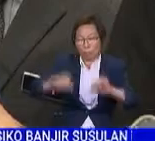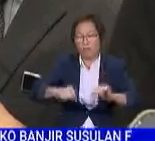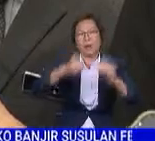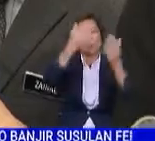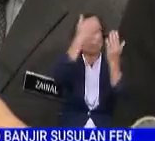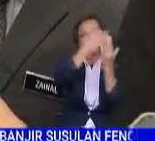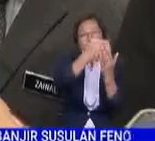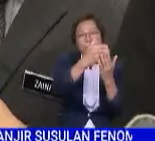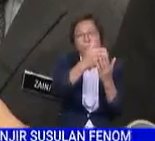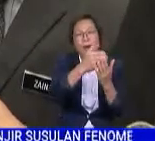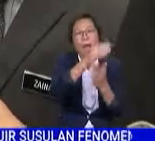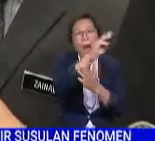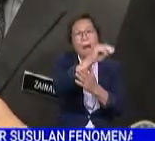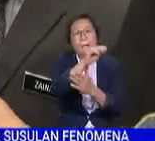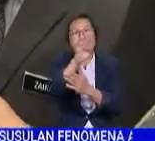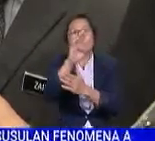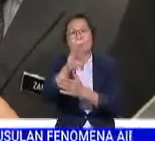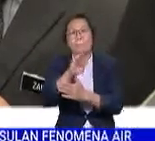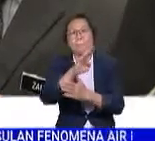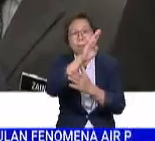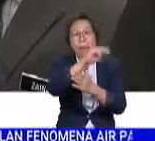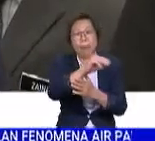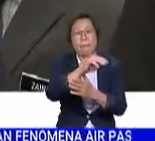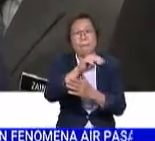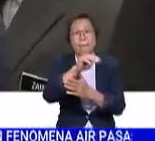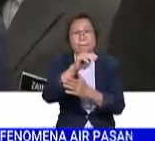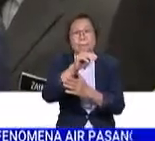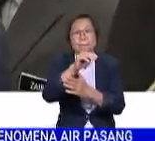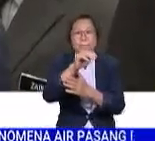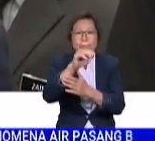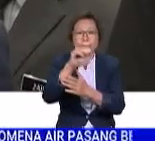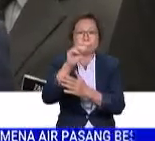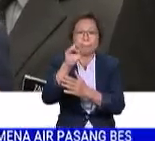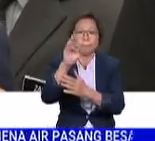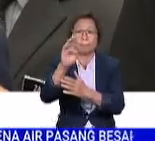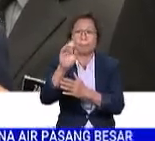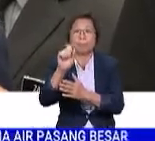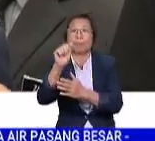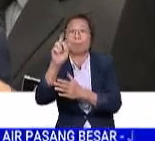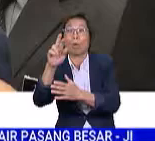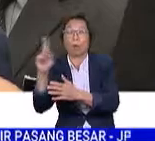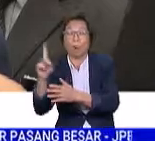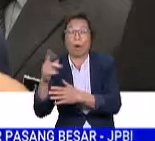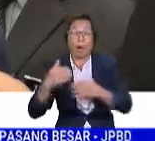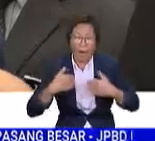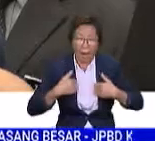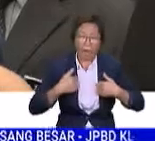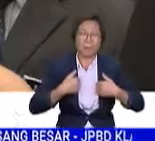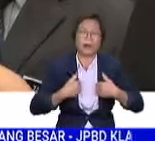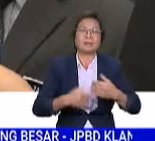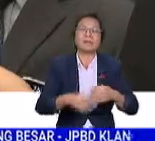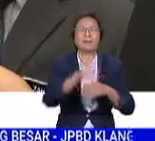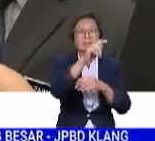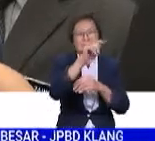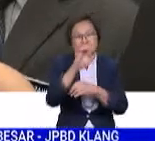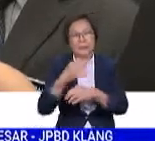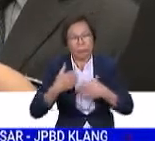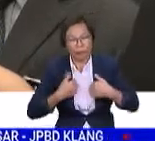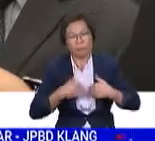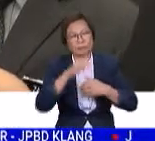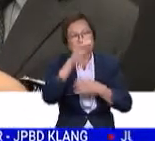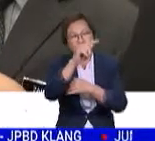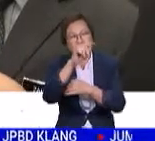penyenaraian MBOT lah, iaitu Malaysian Board of Technologies. Kerana dalam MBOT ni dia ada taraf TS atau TC lah, yang